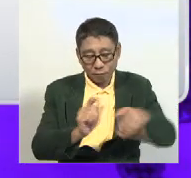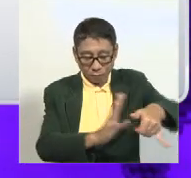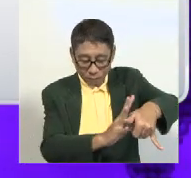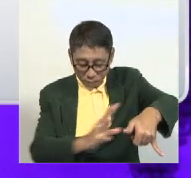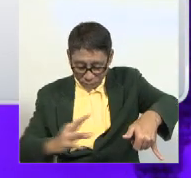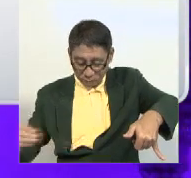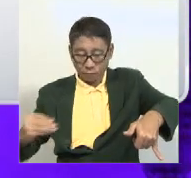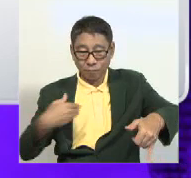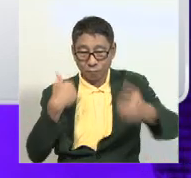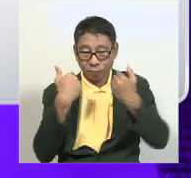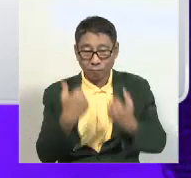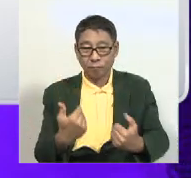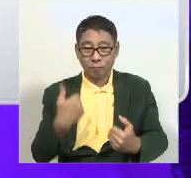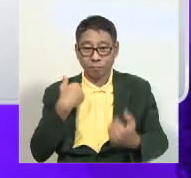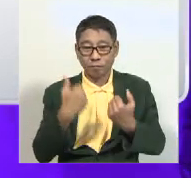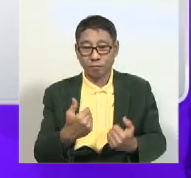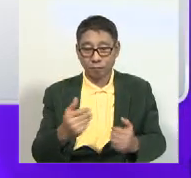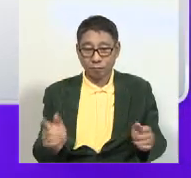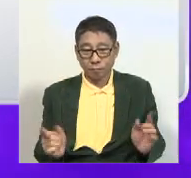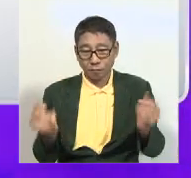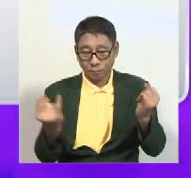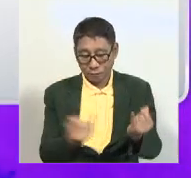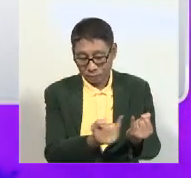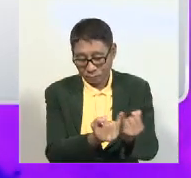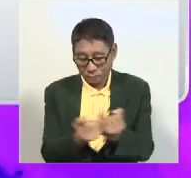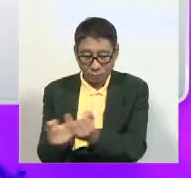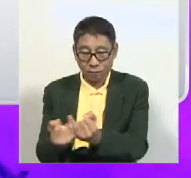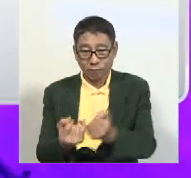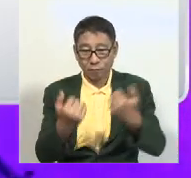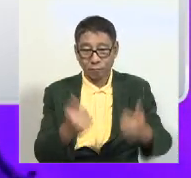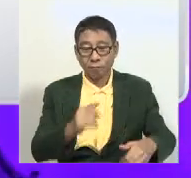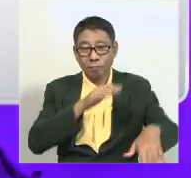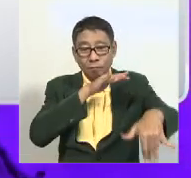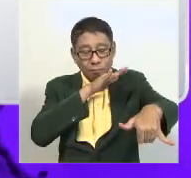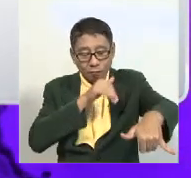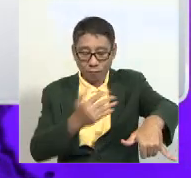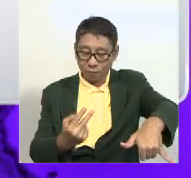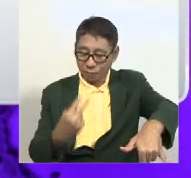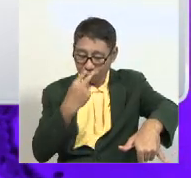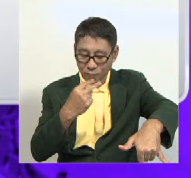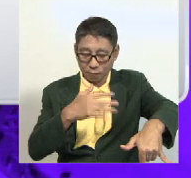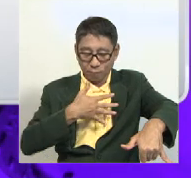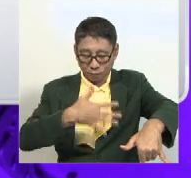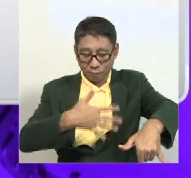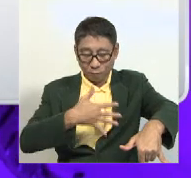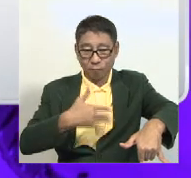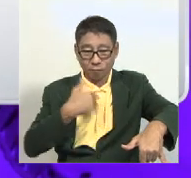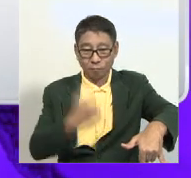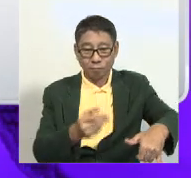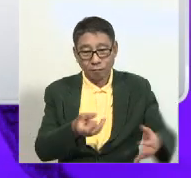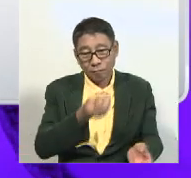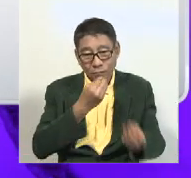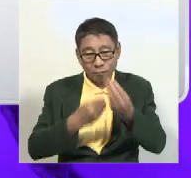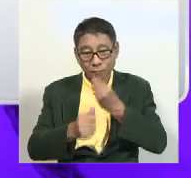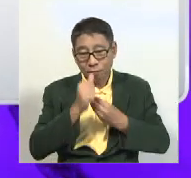ใหญ่ของเขาก็จะเกิดจากการสัมผัสสิ่งคัดหลั่งของสุกรเรื่องของการหายใจเอาเชื้อเข้าไปการกินอาหาร